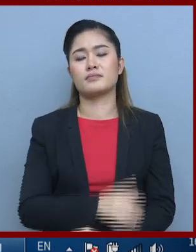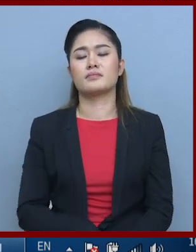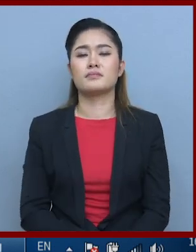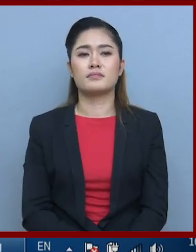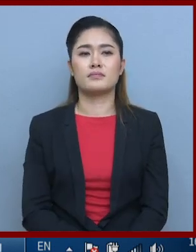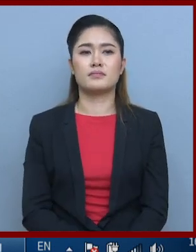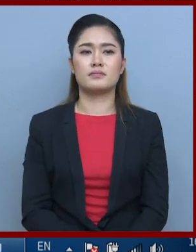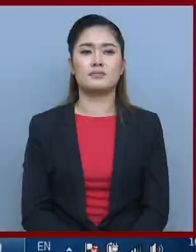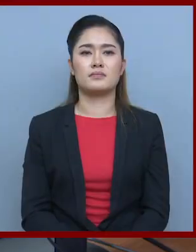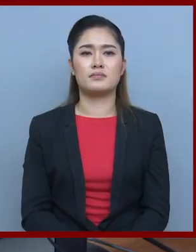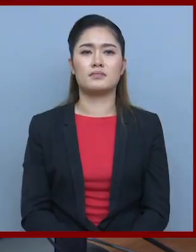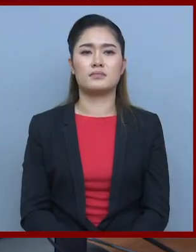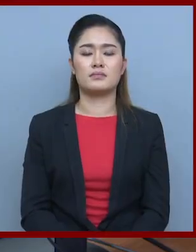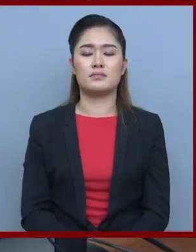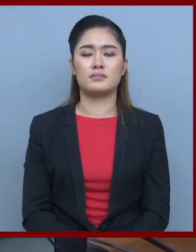sub